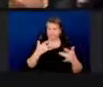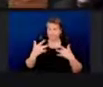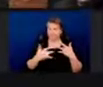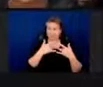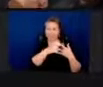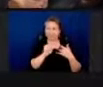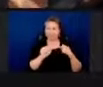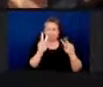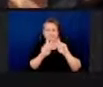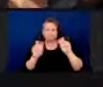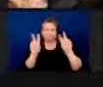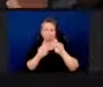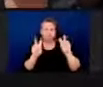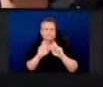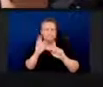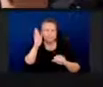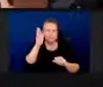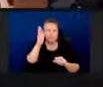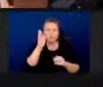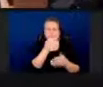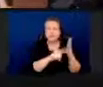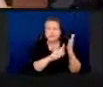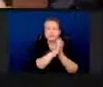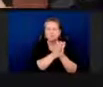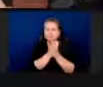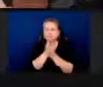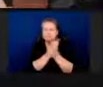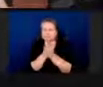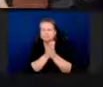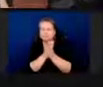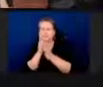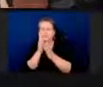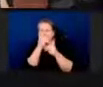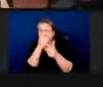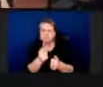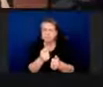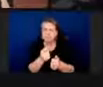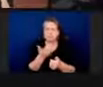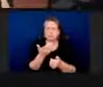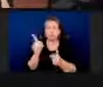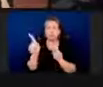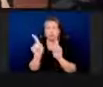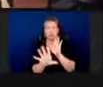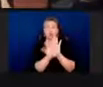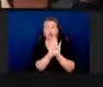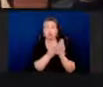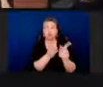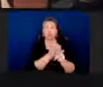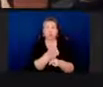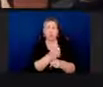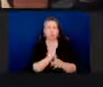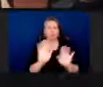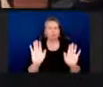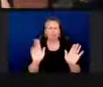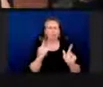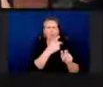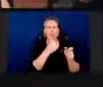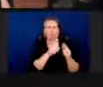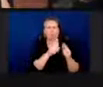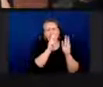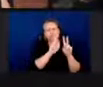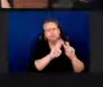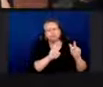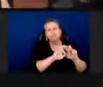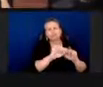المجالات التي ينظر إليها الطلبة. طبعا الاستكشاف هي مسألة مهمة للغاية، ولهذا نحن